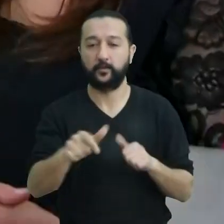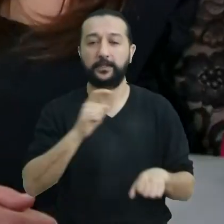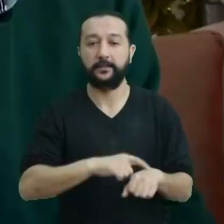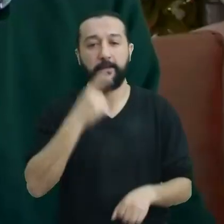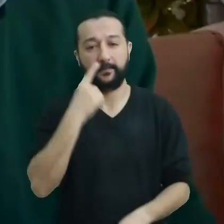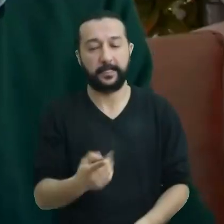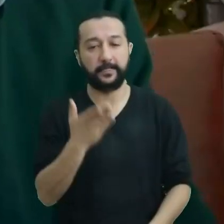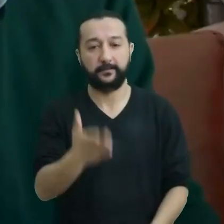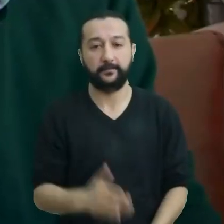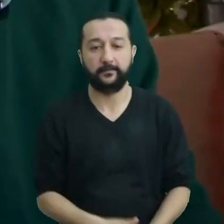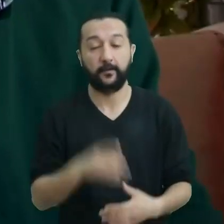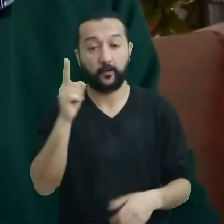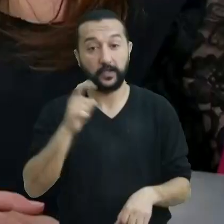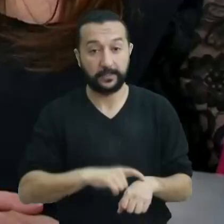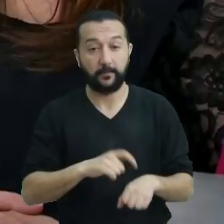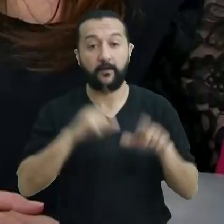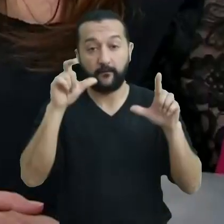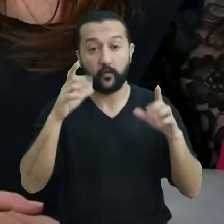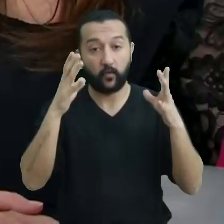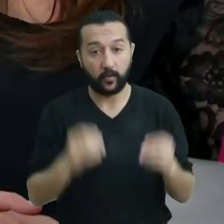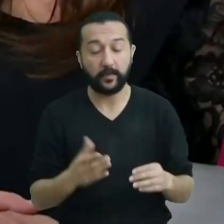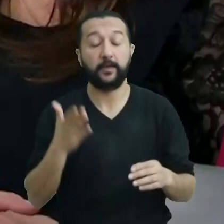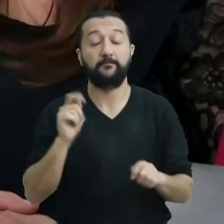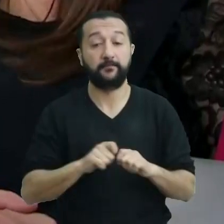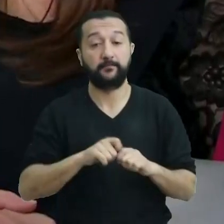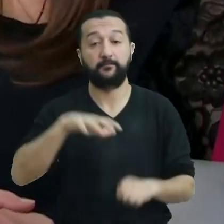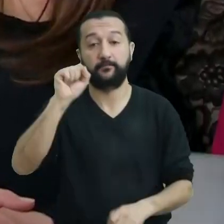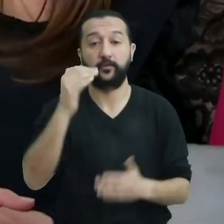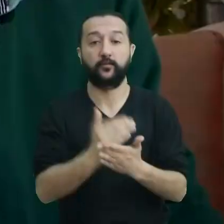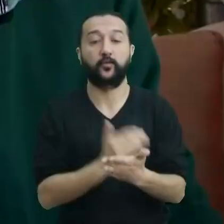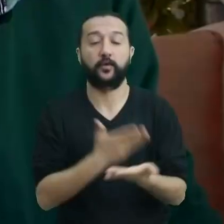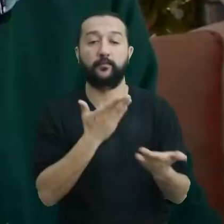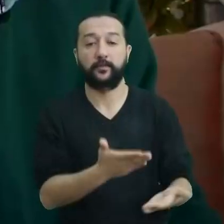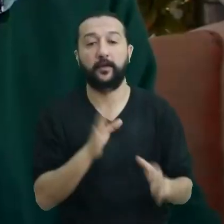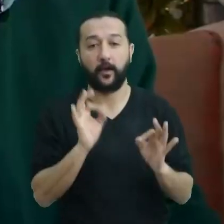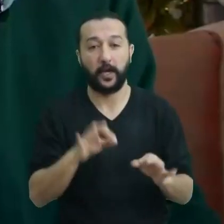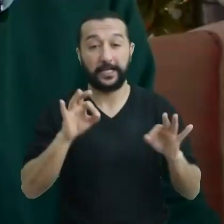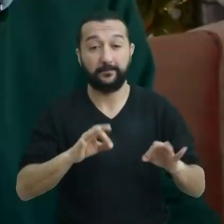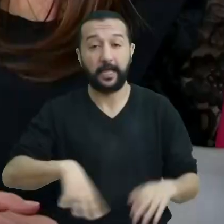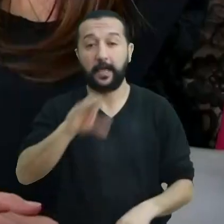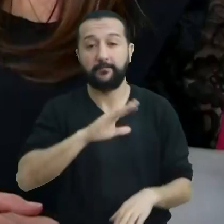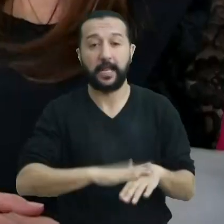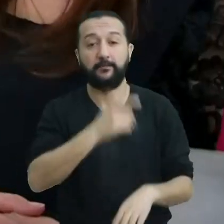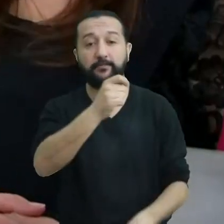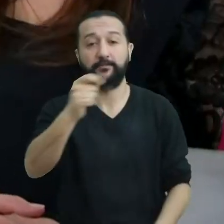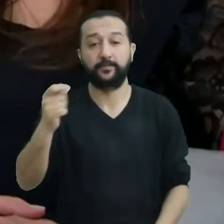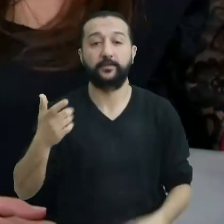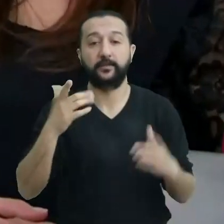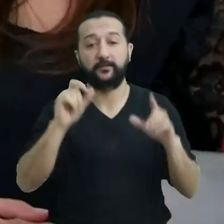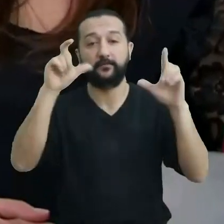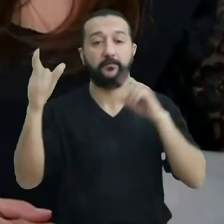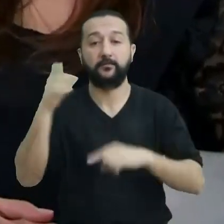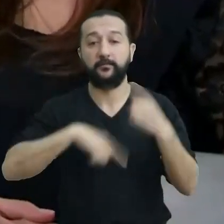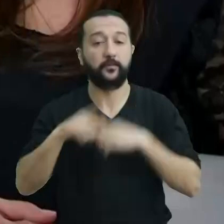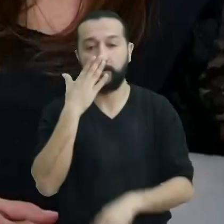zaman bakarsın. O zamanlar fotoğraf çektirmek başlı başına bir törendi ya. Böyle şimdiki gibi herkesin elinde bir makine. Yok